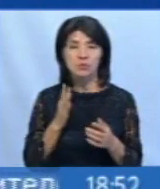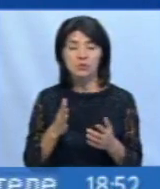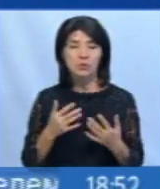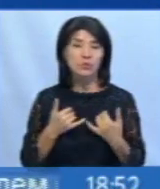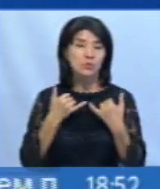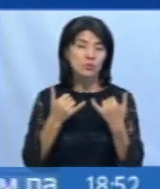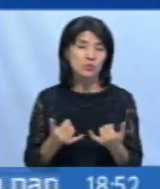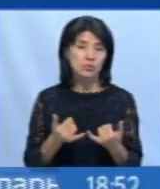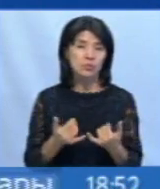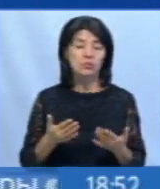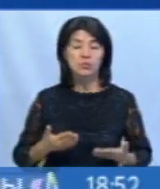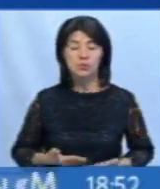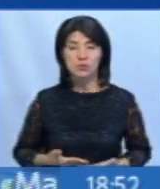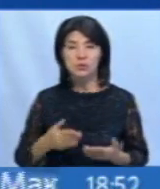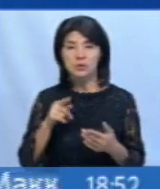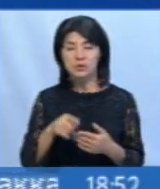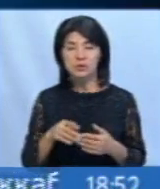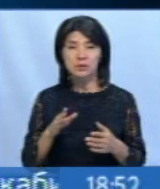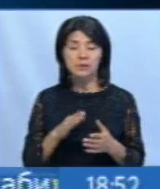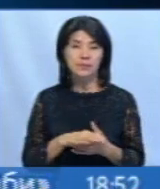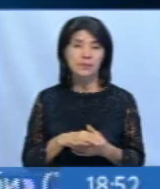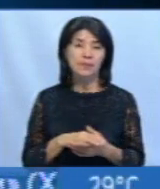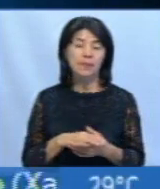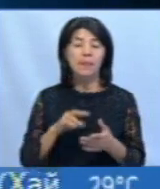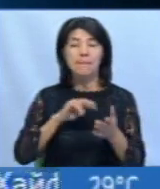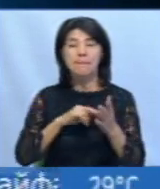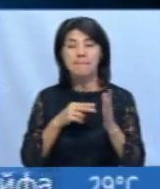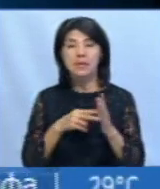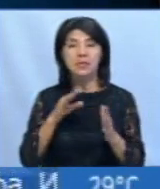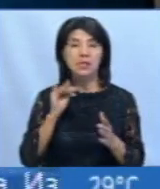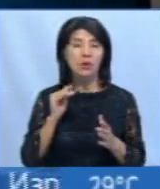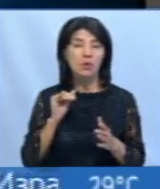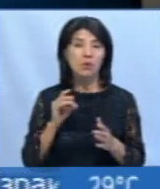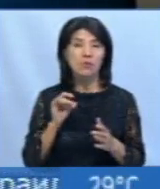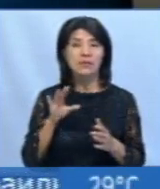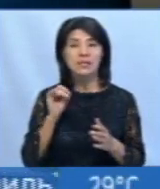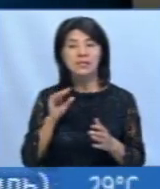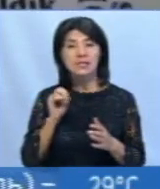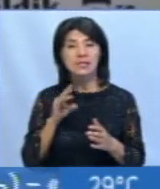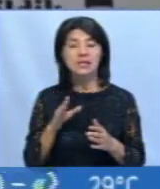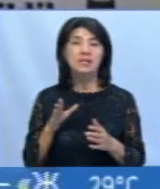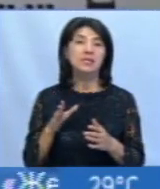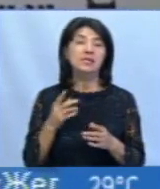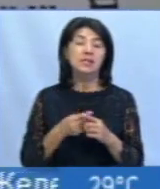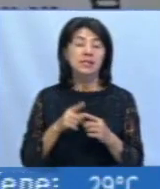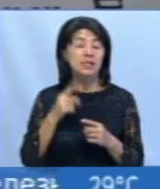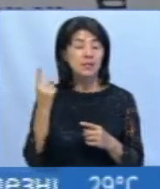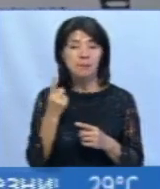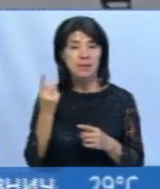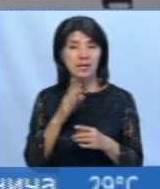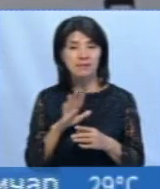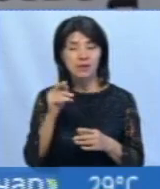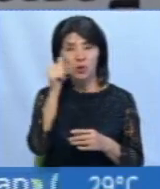среди жителей данных населенных пунктов. Проектный офис Ертыс Адалдык Аланы действует не первый год. Он является своеобразным мостом